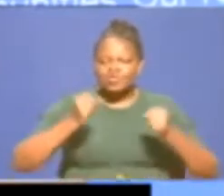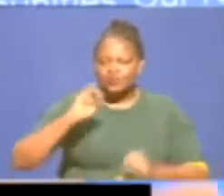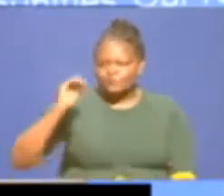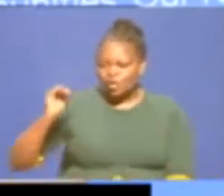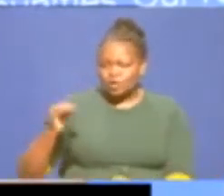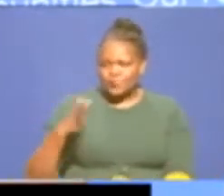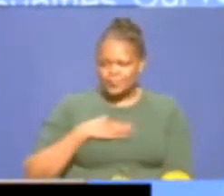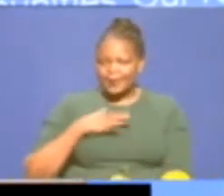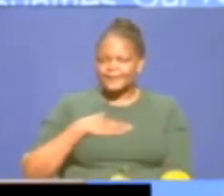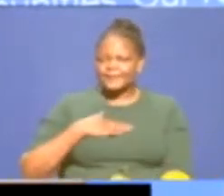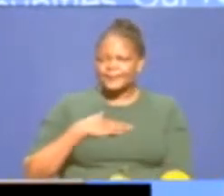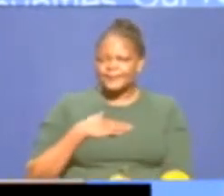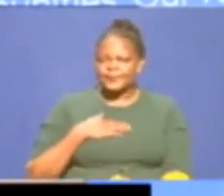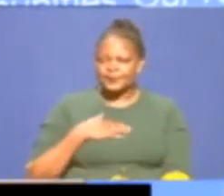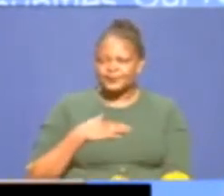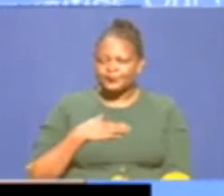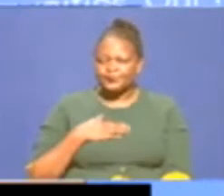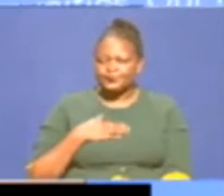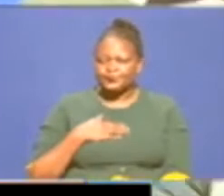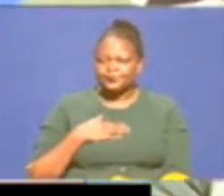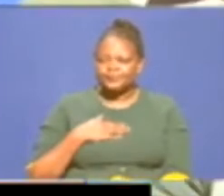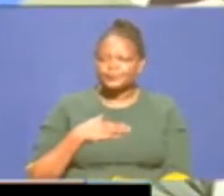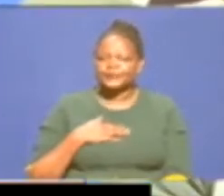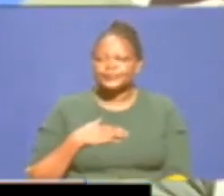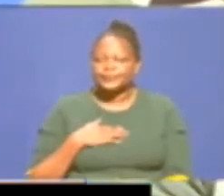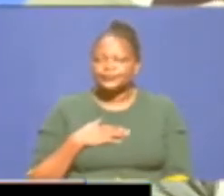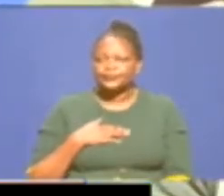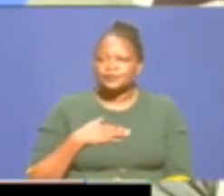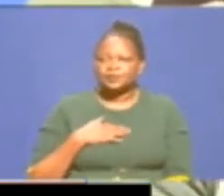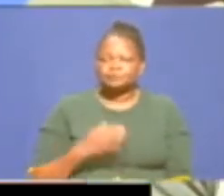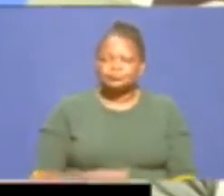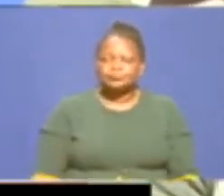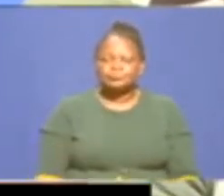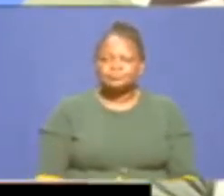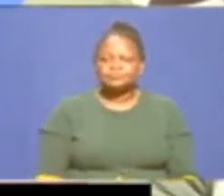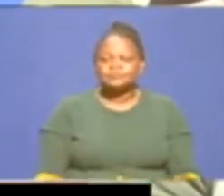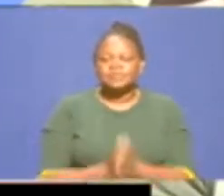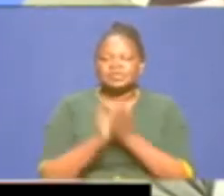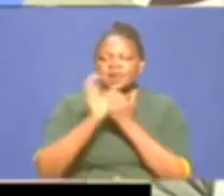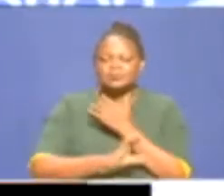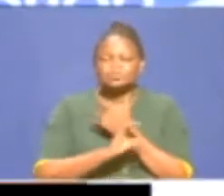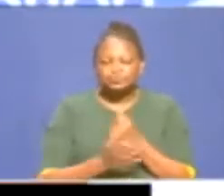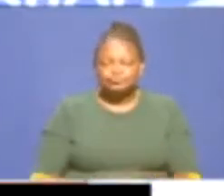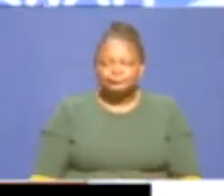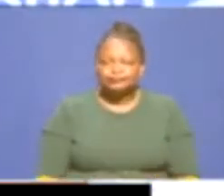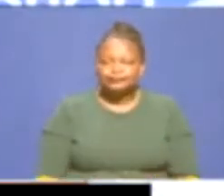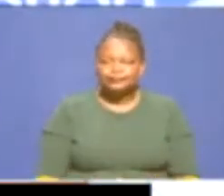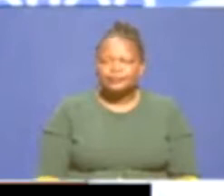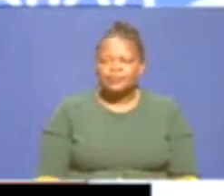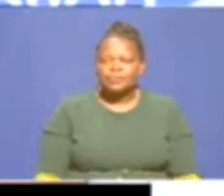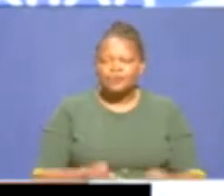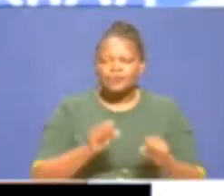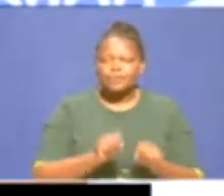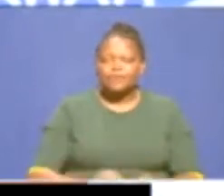good citizenry of our country. With good. Akiongea kwenye hafla hiyo, afisa mkuu mtendaji wa kampuni